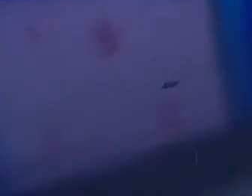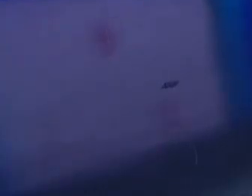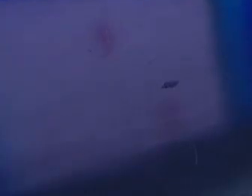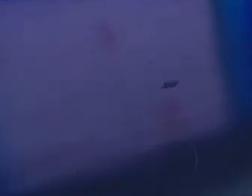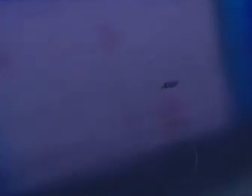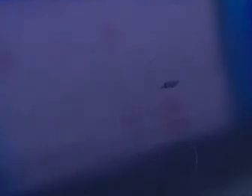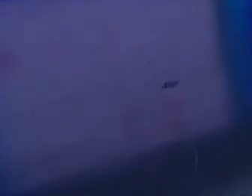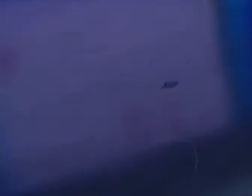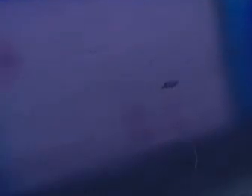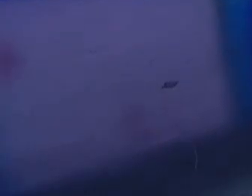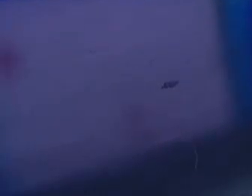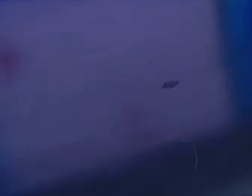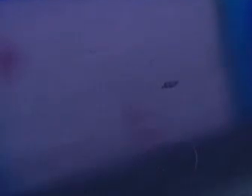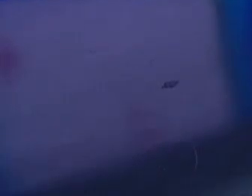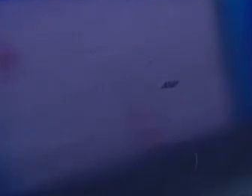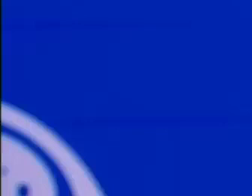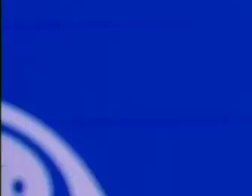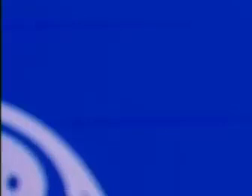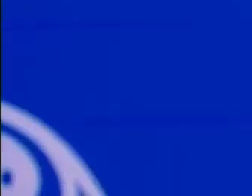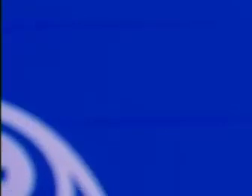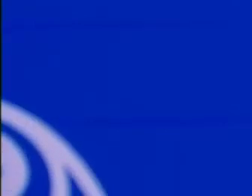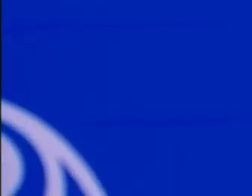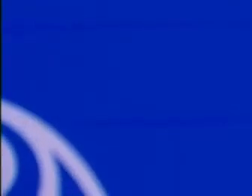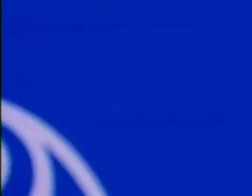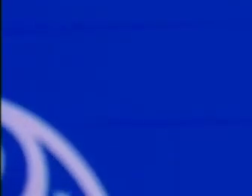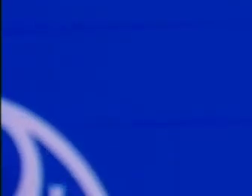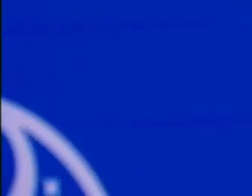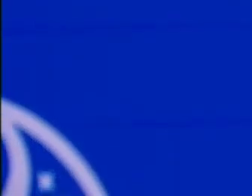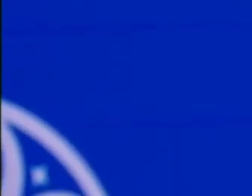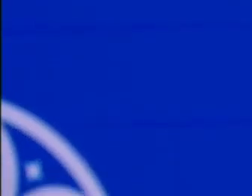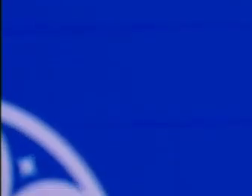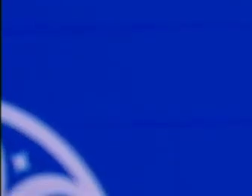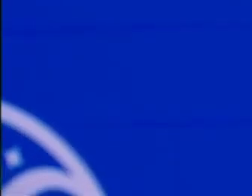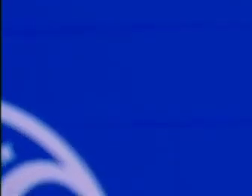שג'ובאני ישמח לשמוע מה שאמרת כרגע. אבל אני תמיד קושלת באימורים, אז... אישה חכמה.